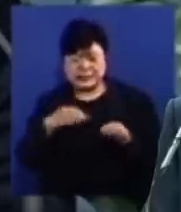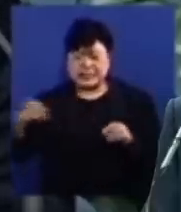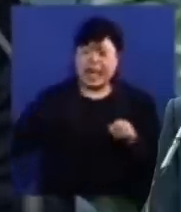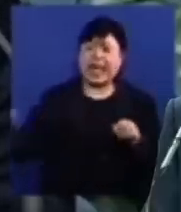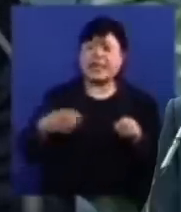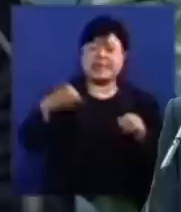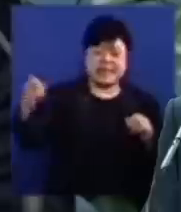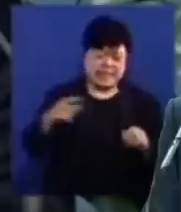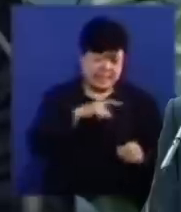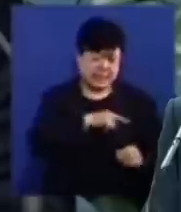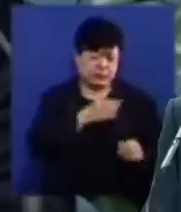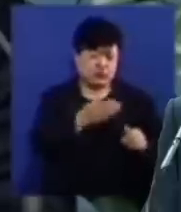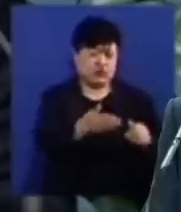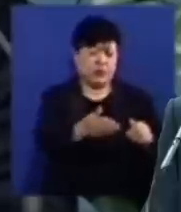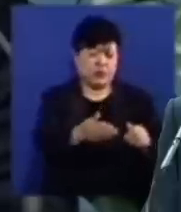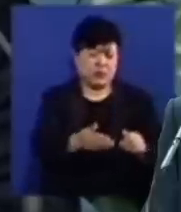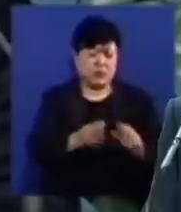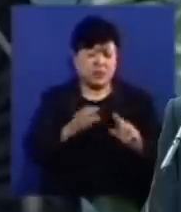쓰나미.